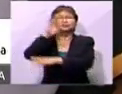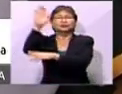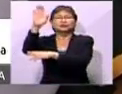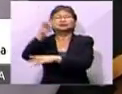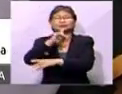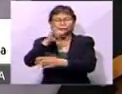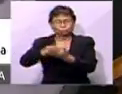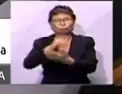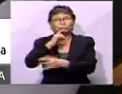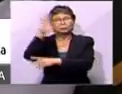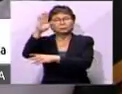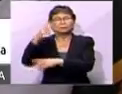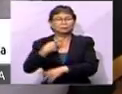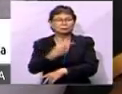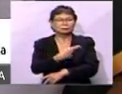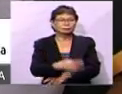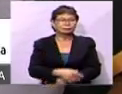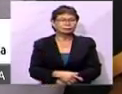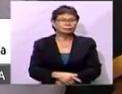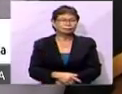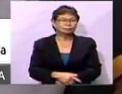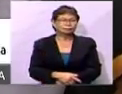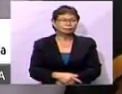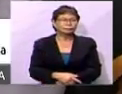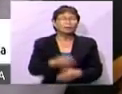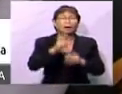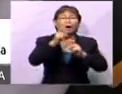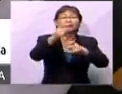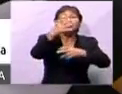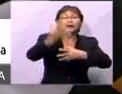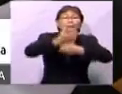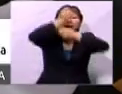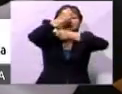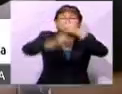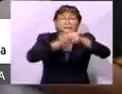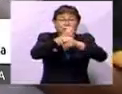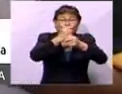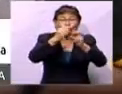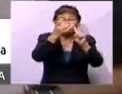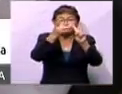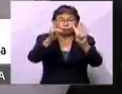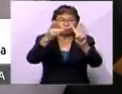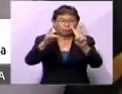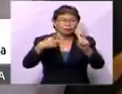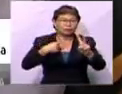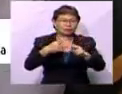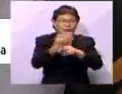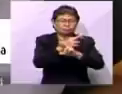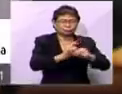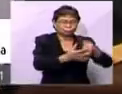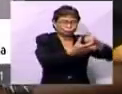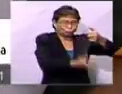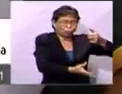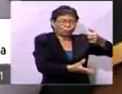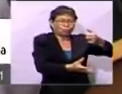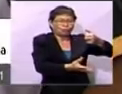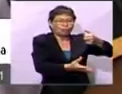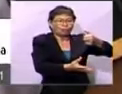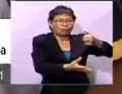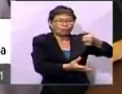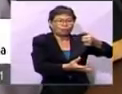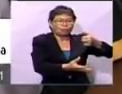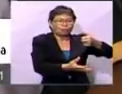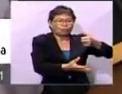Malaysia 2018. Duit hadiah kemenangan tahun ni yang kita peruntukkan kepada kejohanan